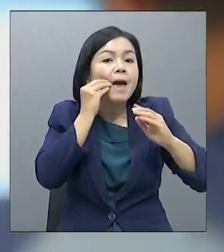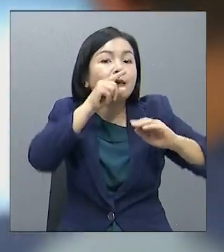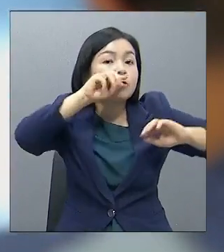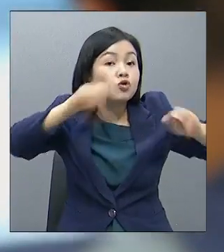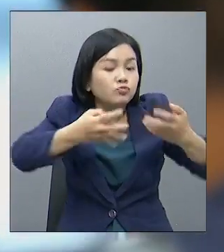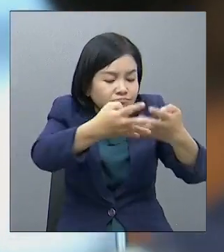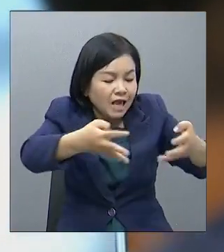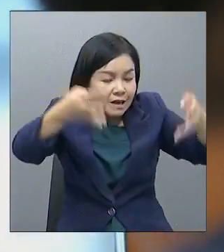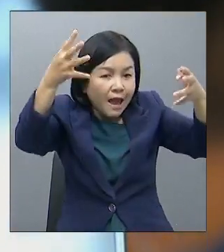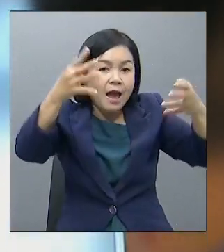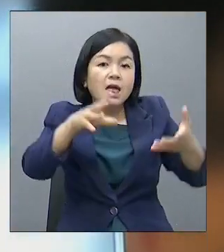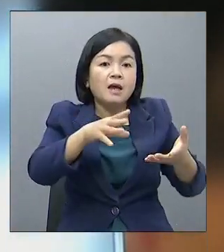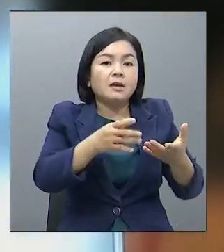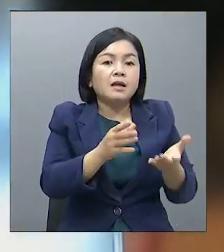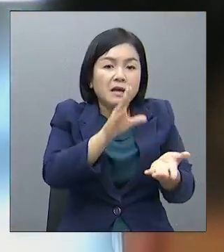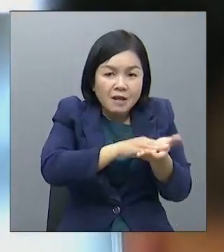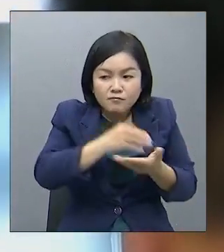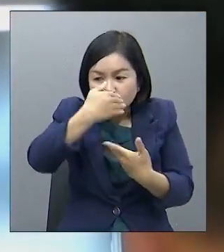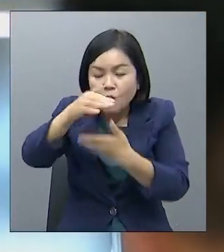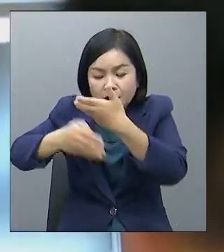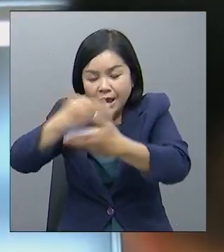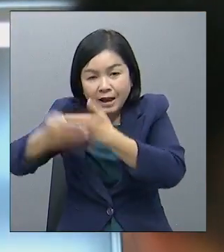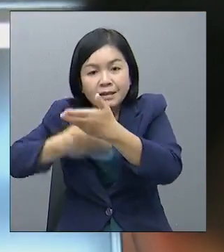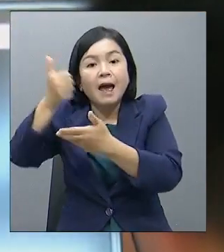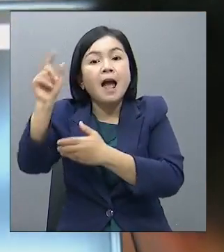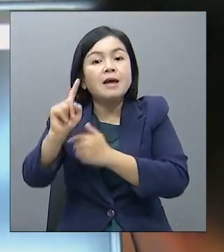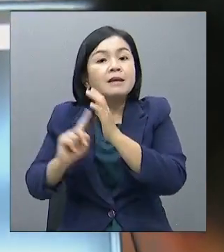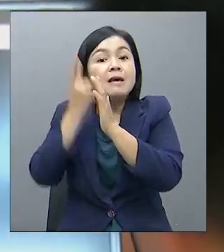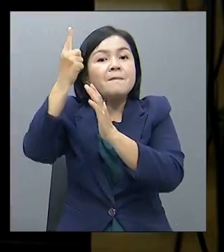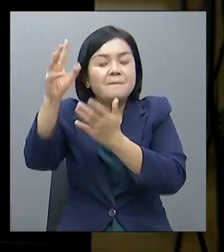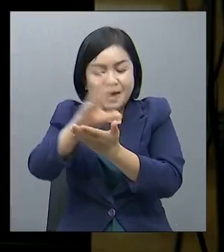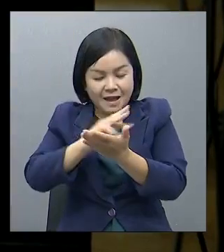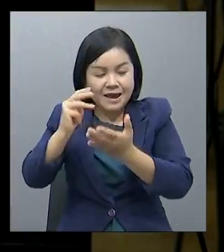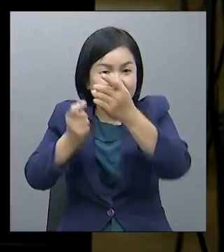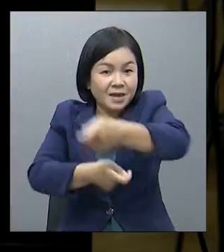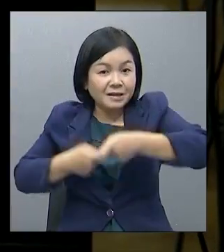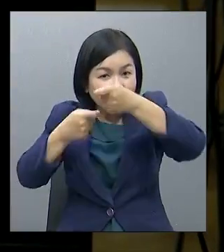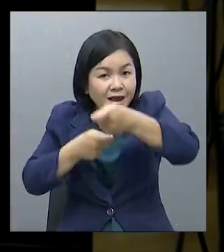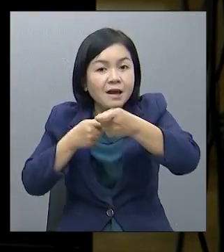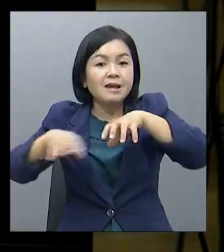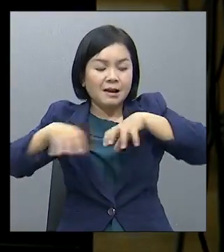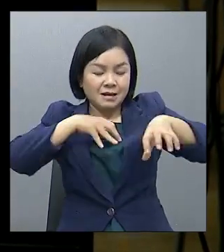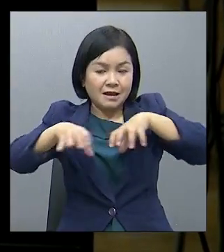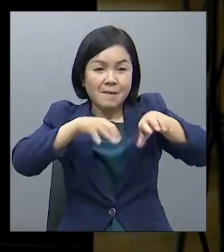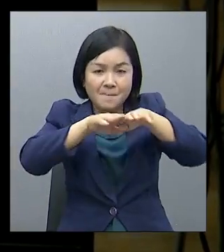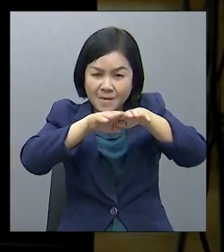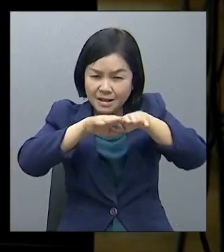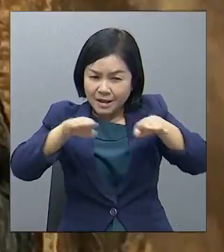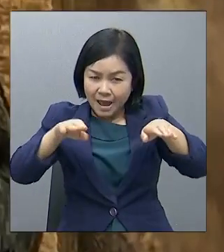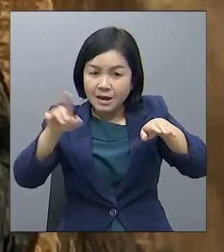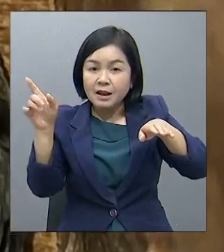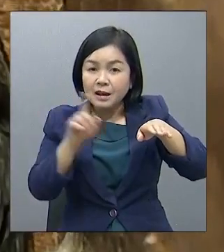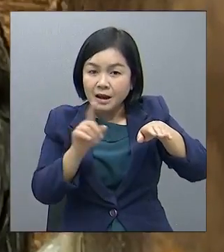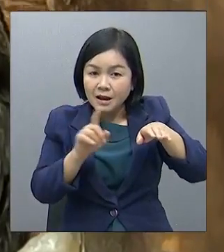ทำบ้านนกของมหาวิทยาลัยเนี่ยให้เป็นจุดเริ่มต้นของการสร้างมาตรฐานในเรื่องของการจัดการโดยการใช้การปฏิบัติ